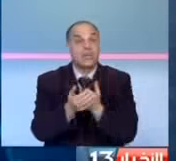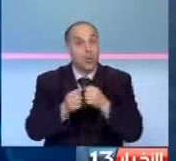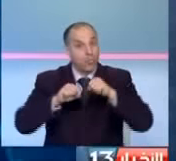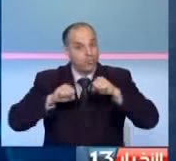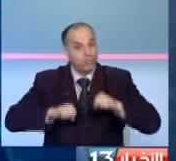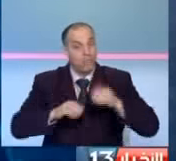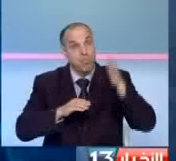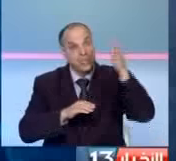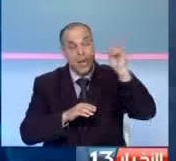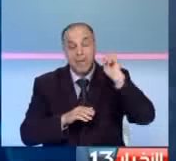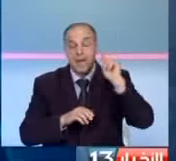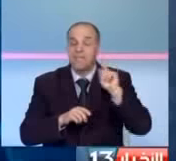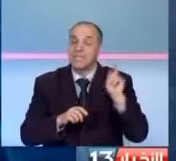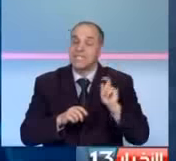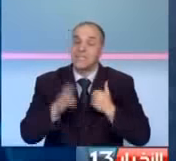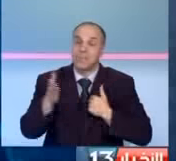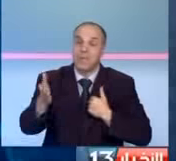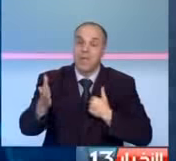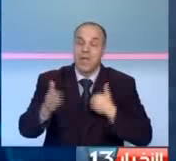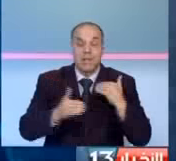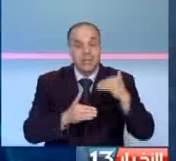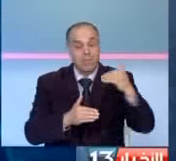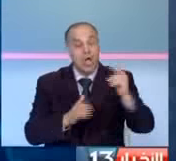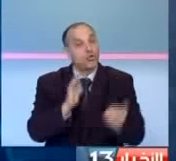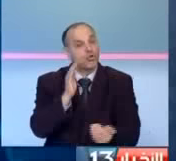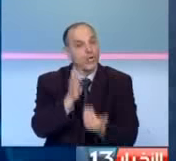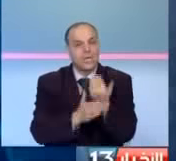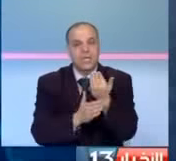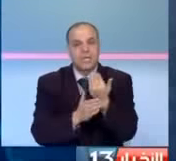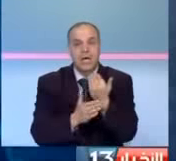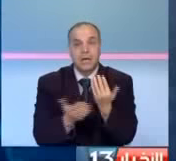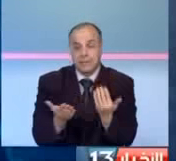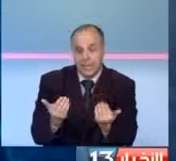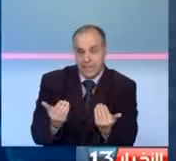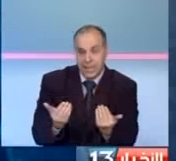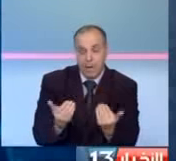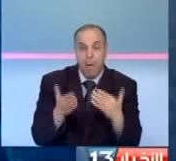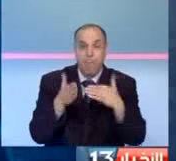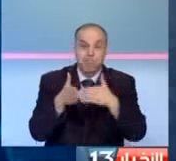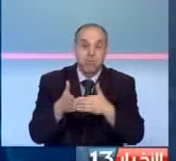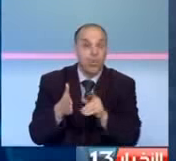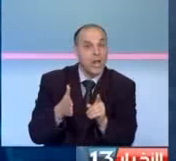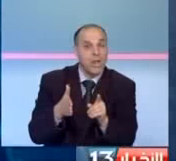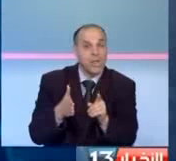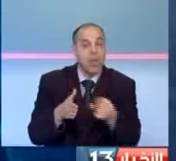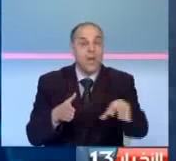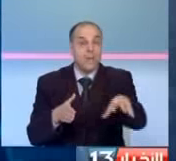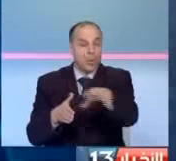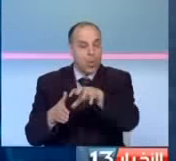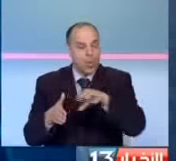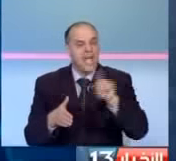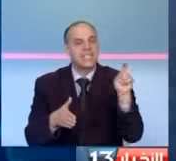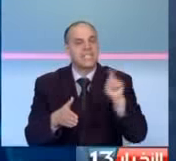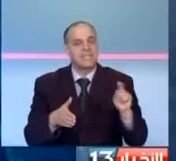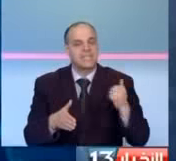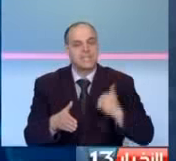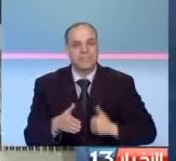في المستقبل، مرحلة تنموية جديدة تنتظر هذا الميناء والمنطقة